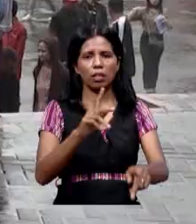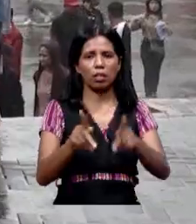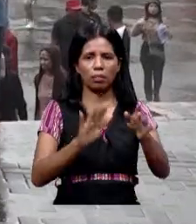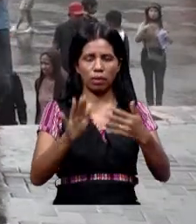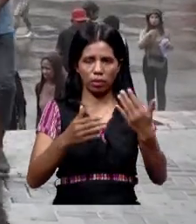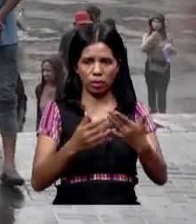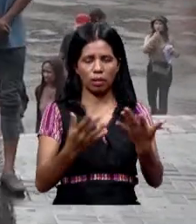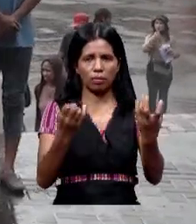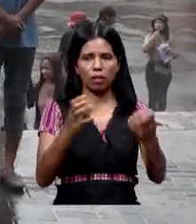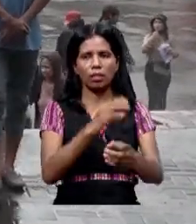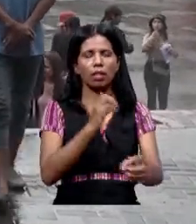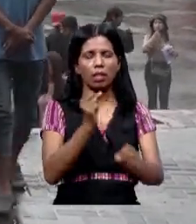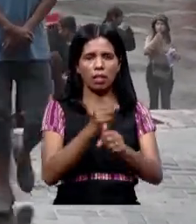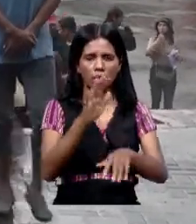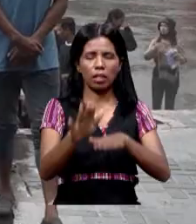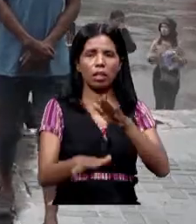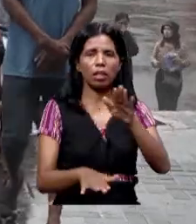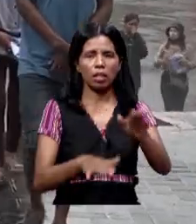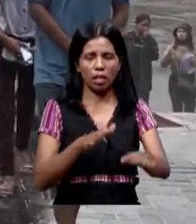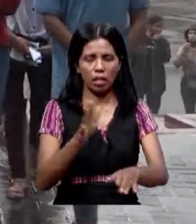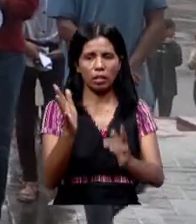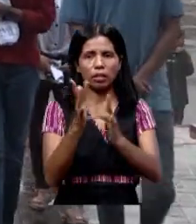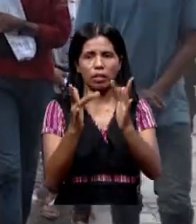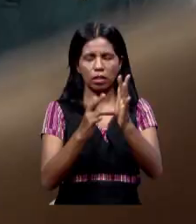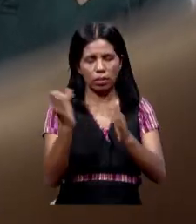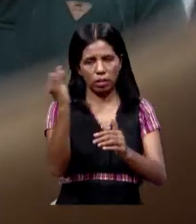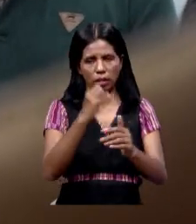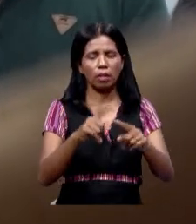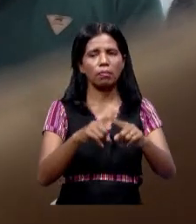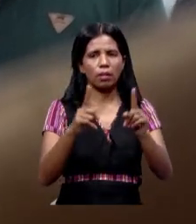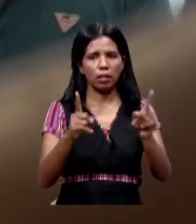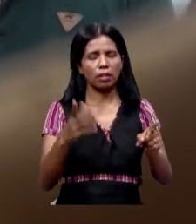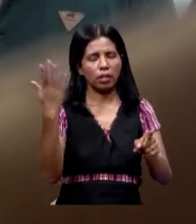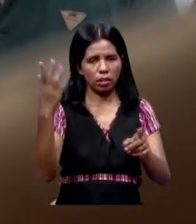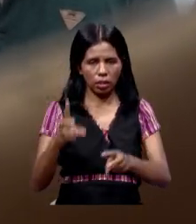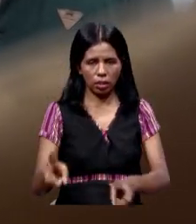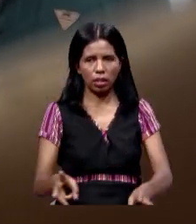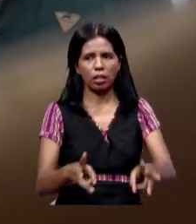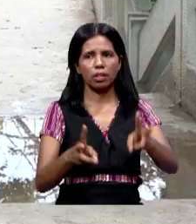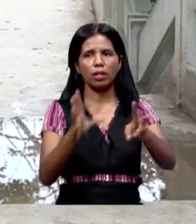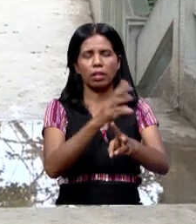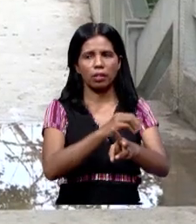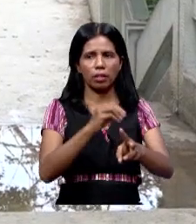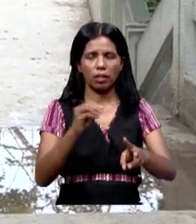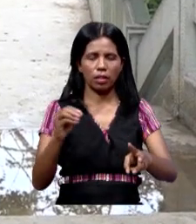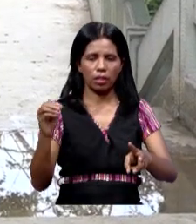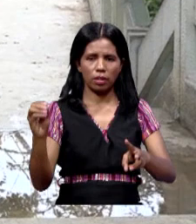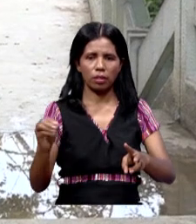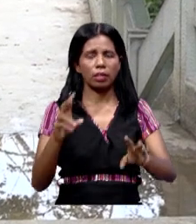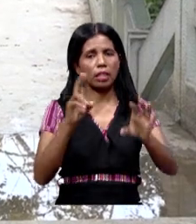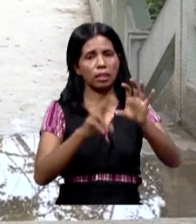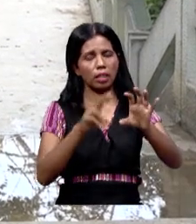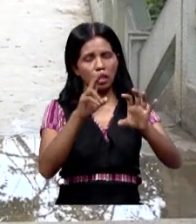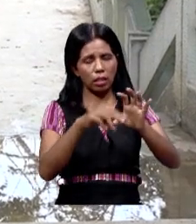Católica Barak, Halovia Sacra ia Cristo Rei. Mai be kondisang iha dalang lo eskada tu sai bato iha Cristo Rei